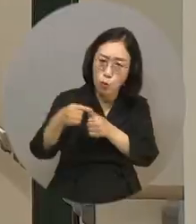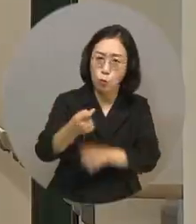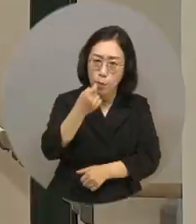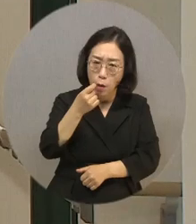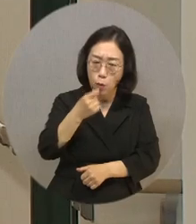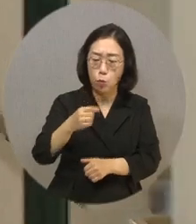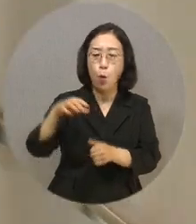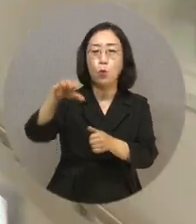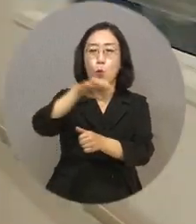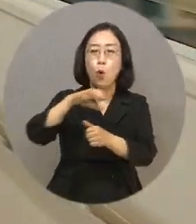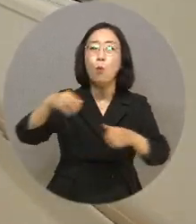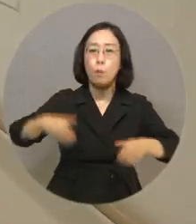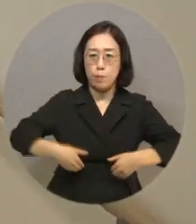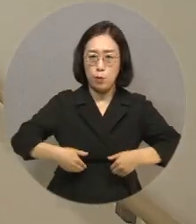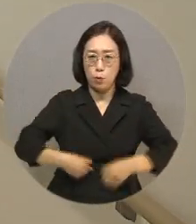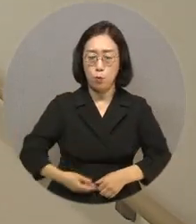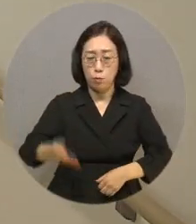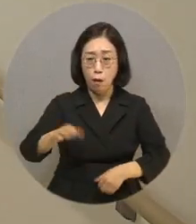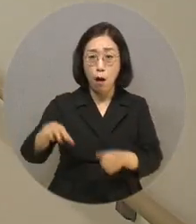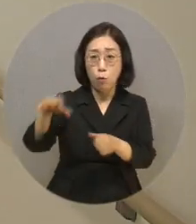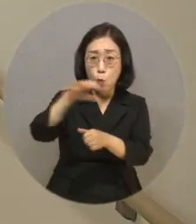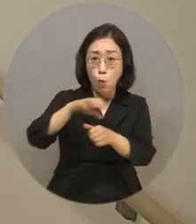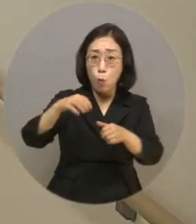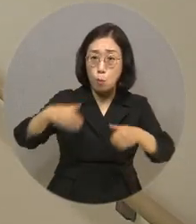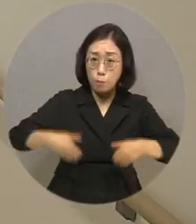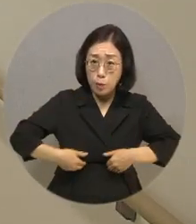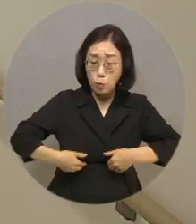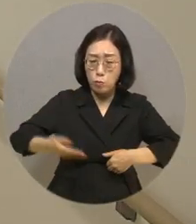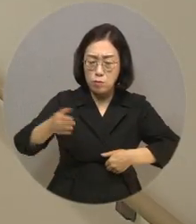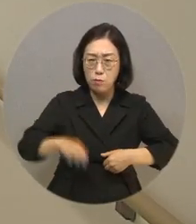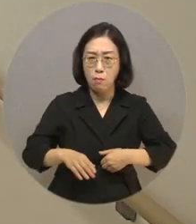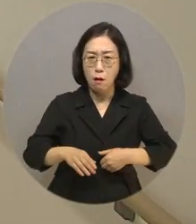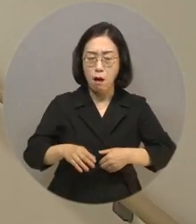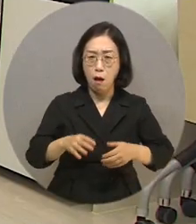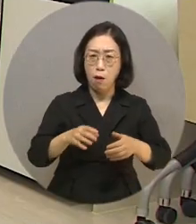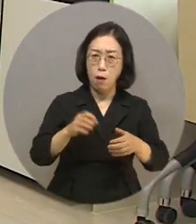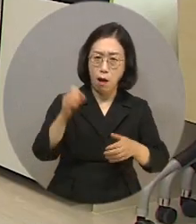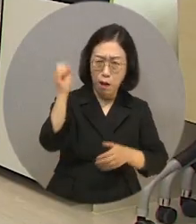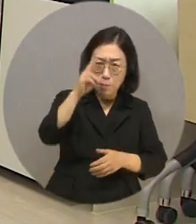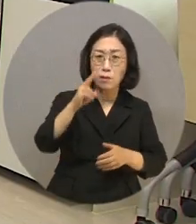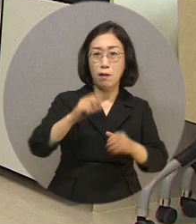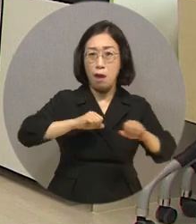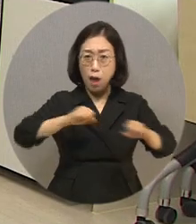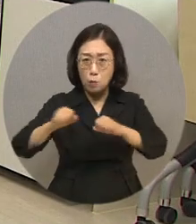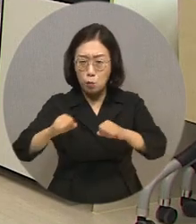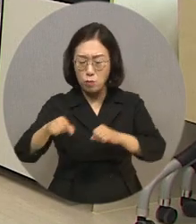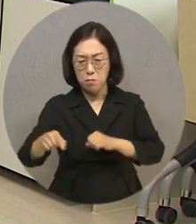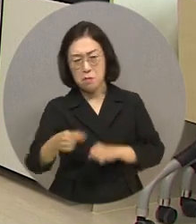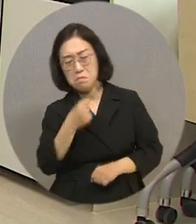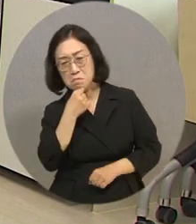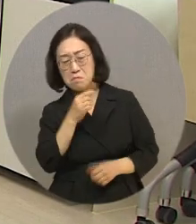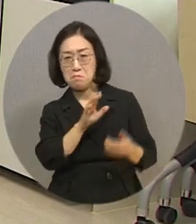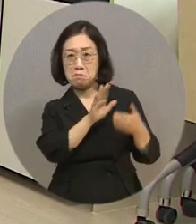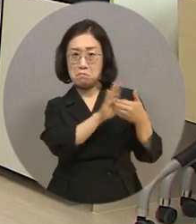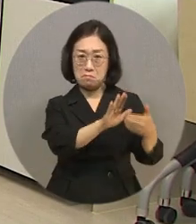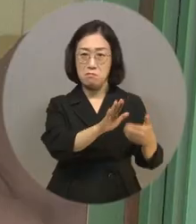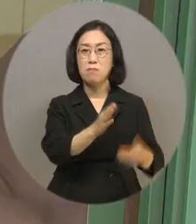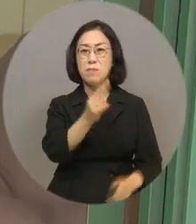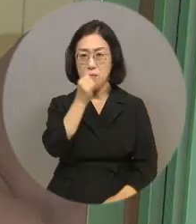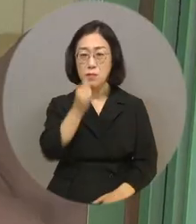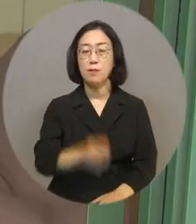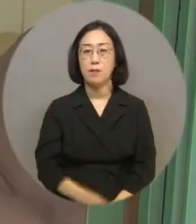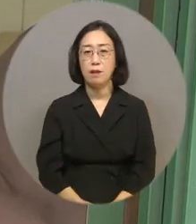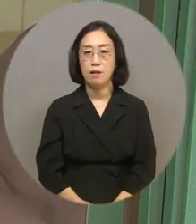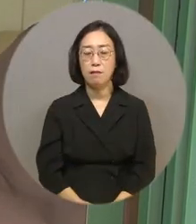하지만 돌봄이 필요한 발달 장애인들은 도전적인 행동으로 돌봄 시설로부터 이용 을 거부당하는 경우가 빈번히